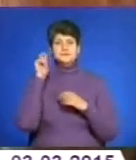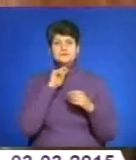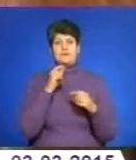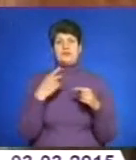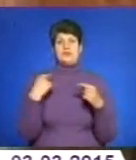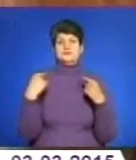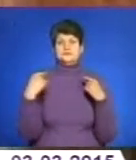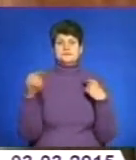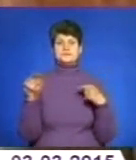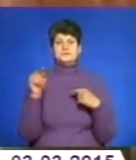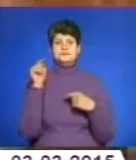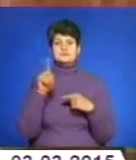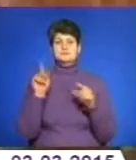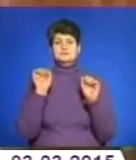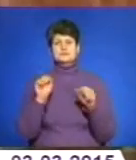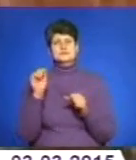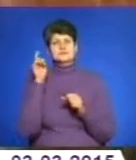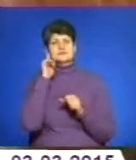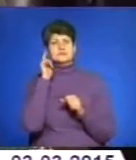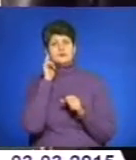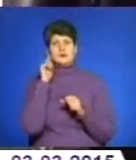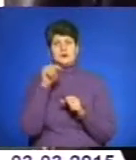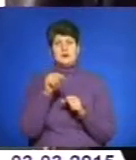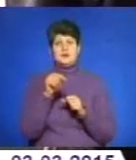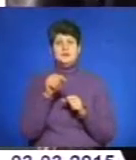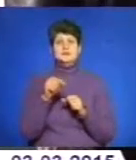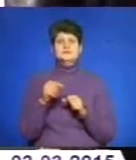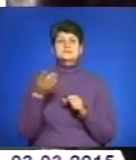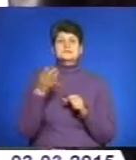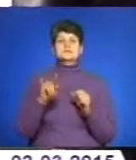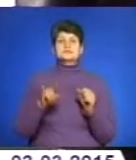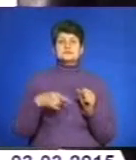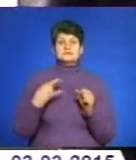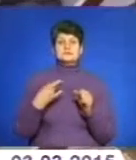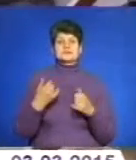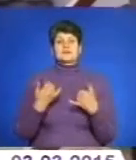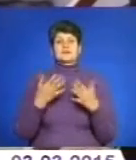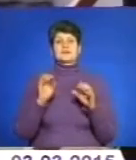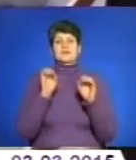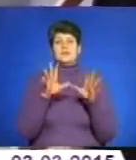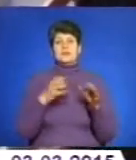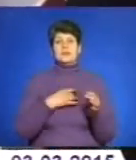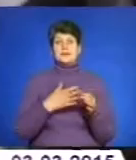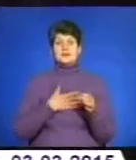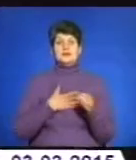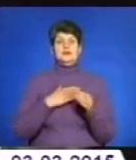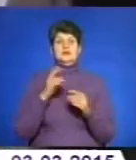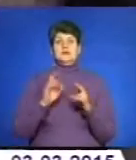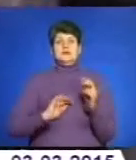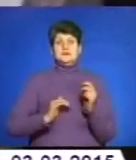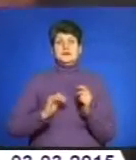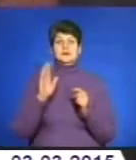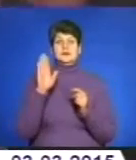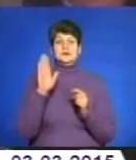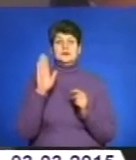того, що вони можуть десь почути тут. Брюки для вихованців дитячого закладу передав приватний підприємець з Монастирищини Володимир